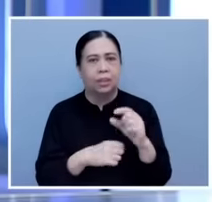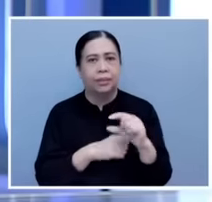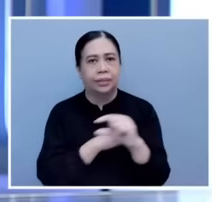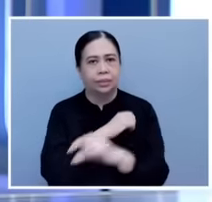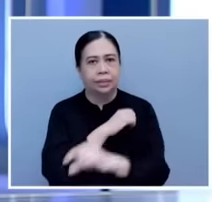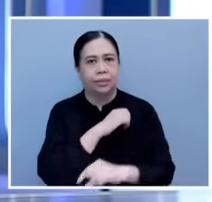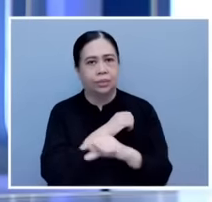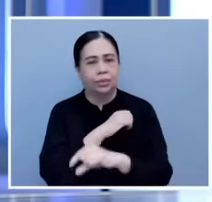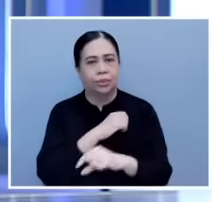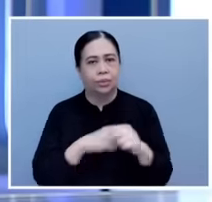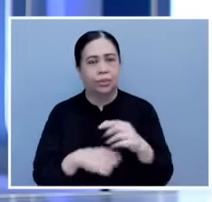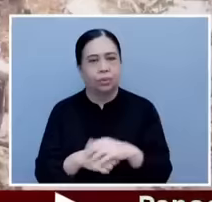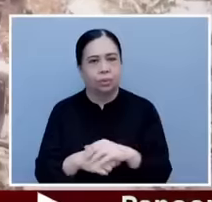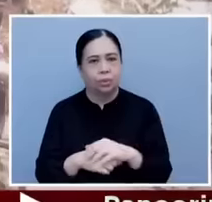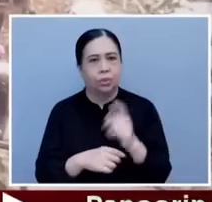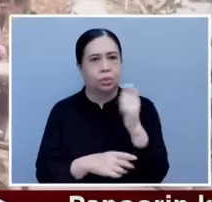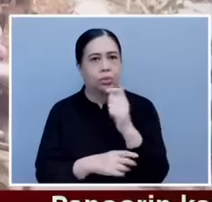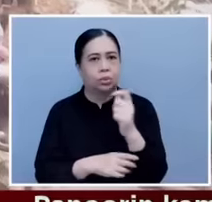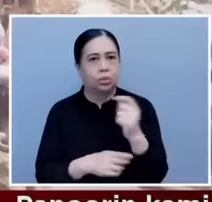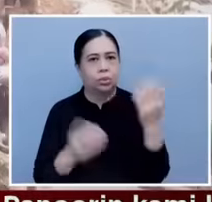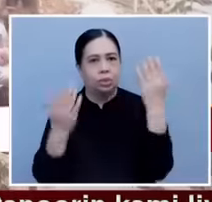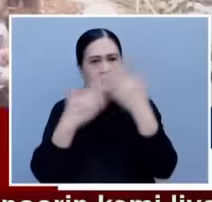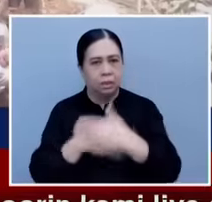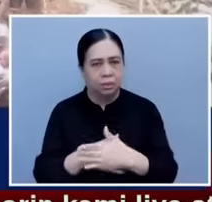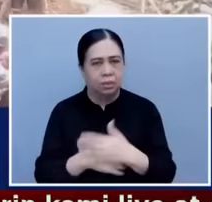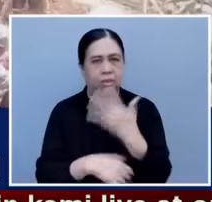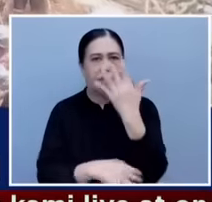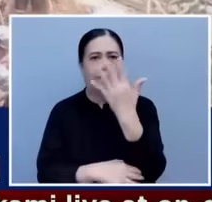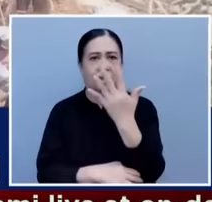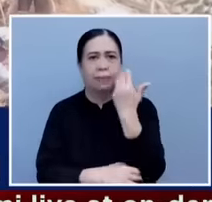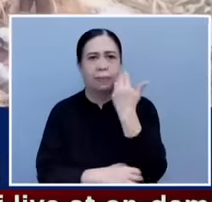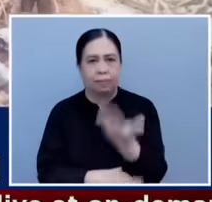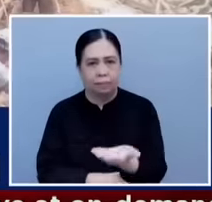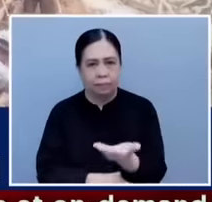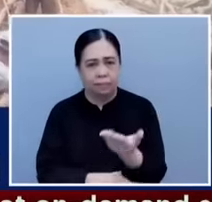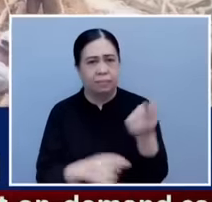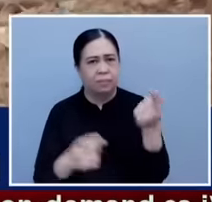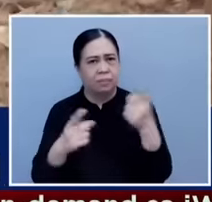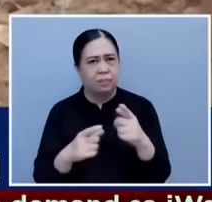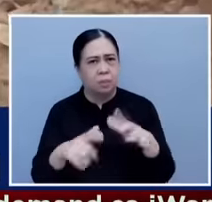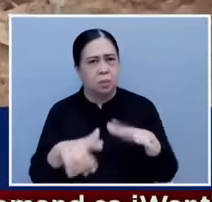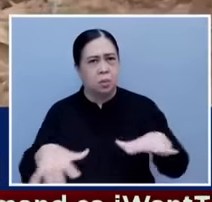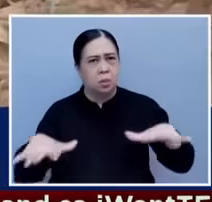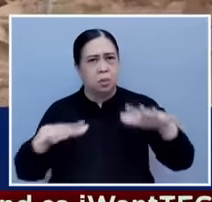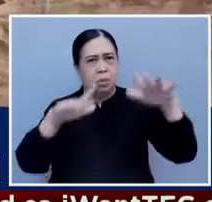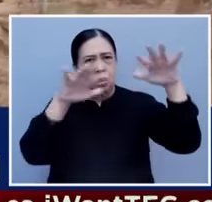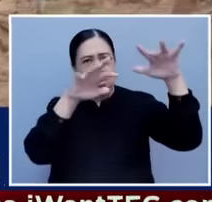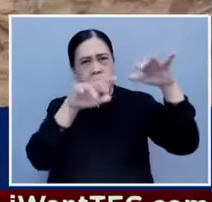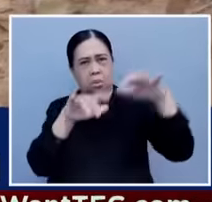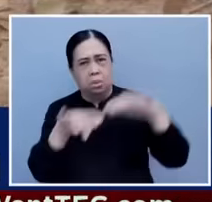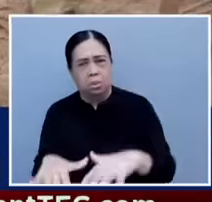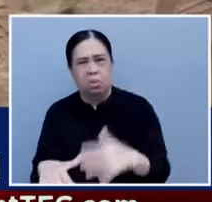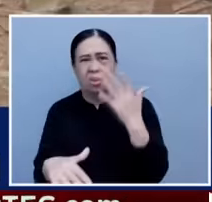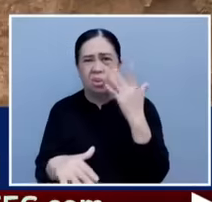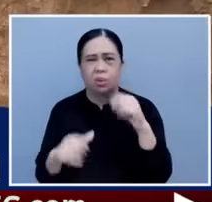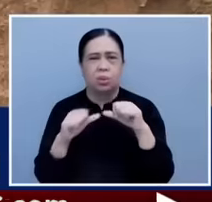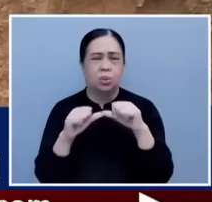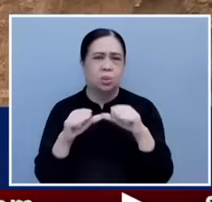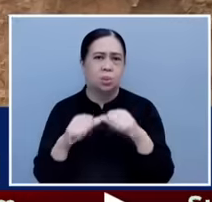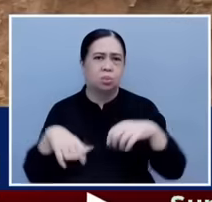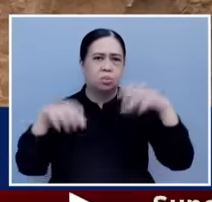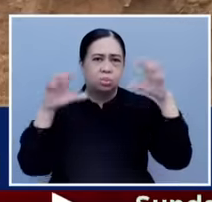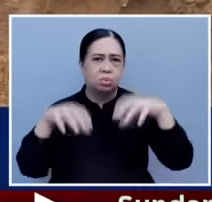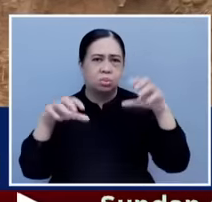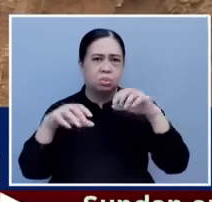gabi. 5 ang kumpirmadong nasawi. Nangyari ang malawak na landslide dahil sa malalakas at walang tigil na pag-ulan